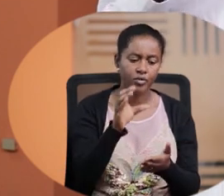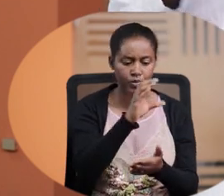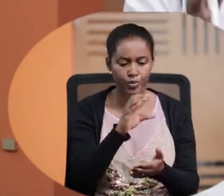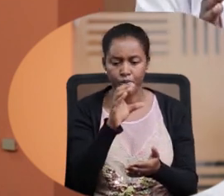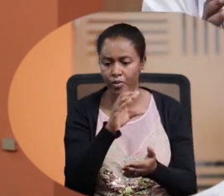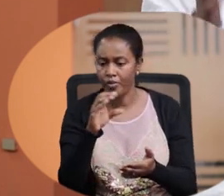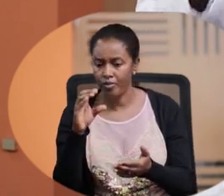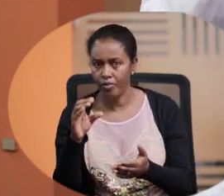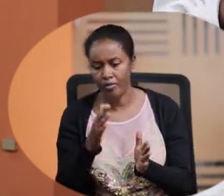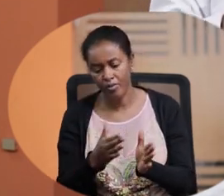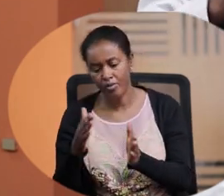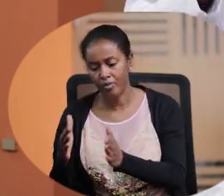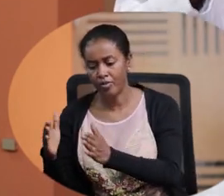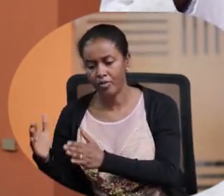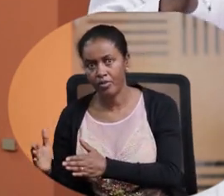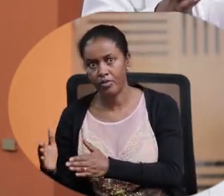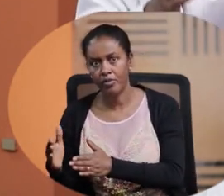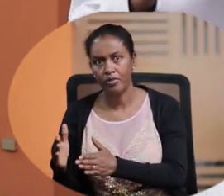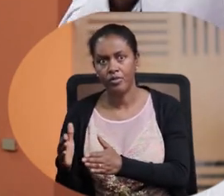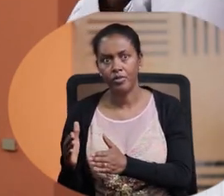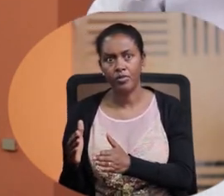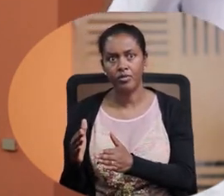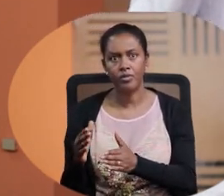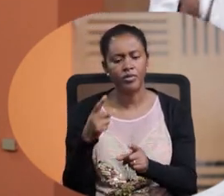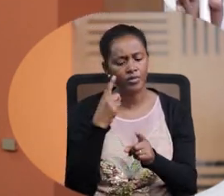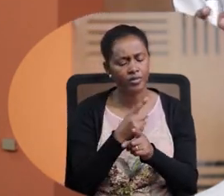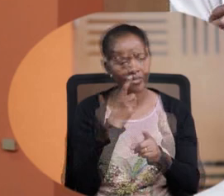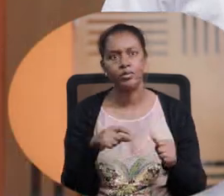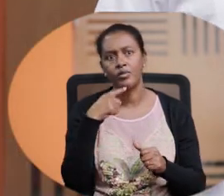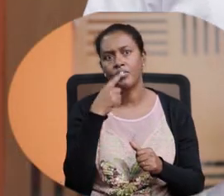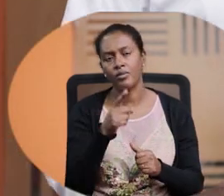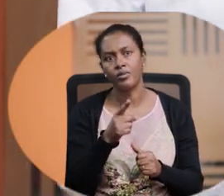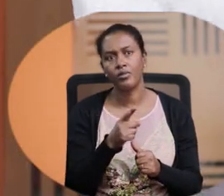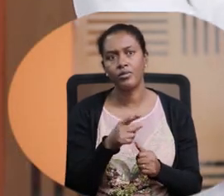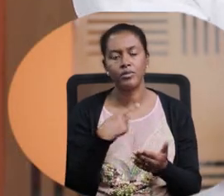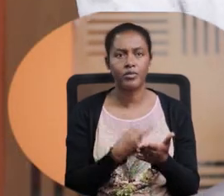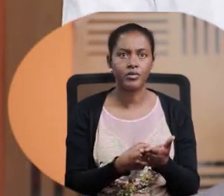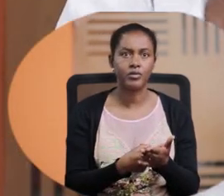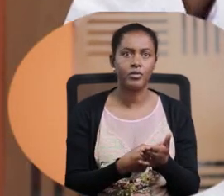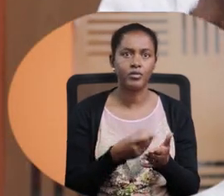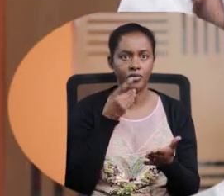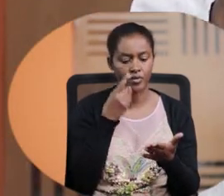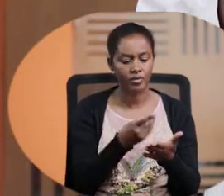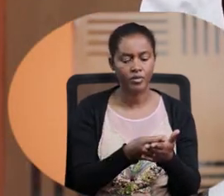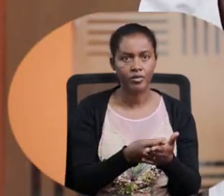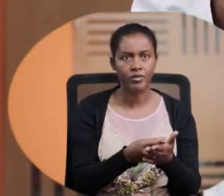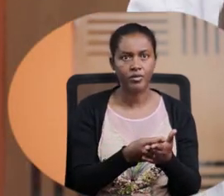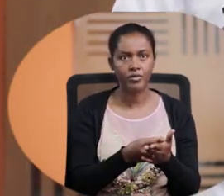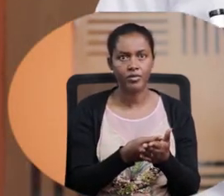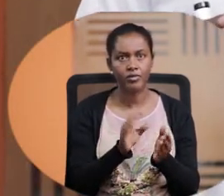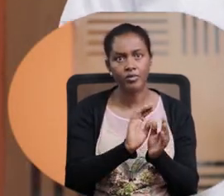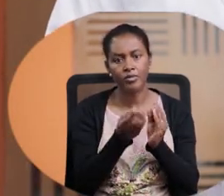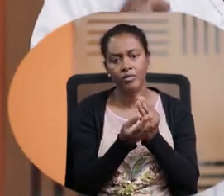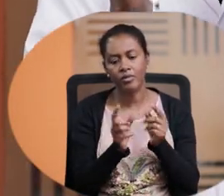funaanamee qindaa'ee waa'ee wanta funaanameef sanaa sirriittiin ibsuu danda'u jechuudha. Kanaaf daataan bifa garaa garaatiin funaanamuu